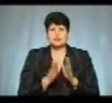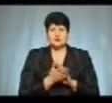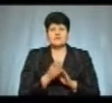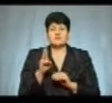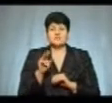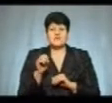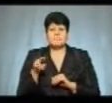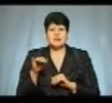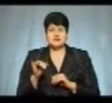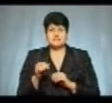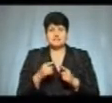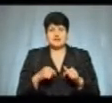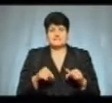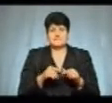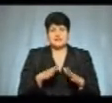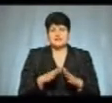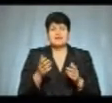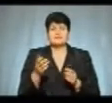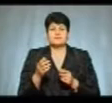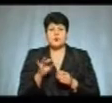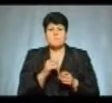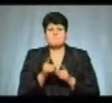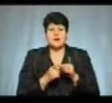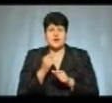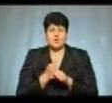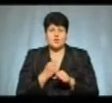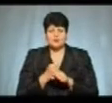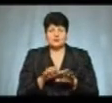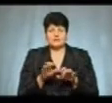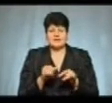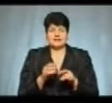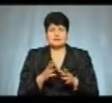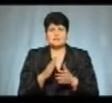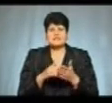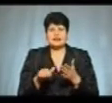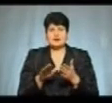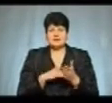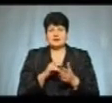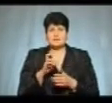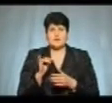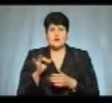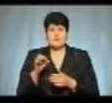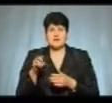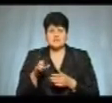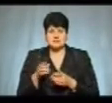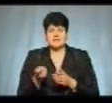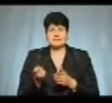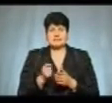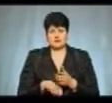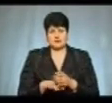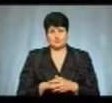філією «Укрветсанзаводу» про переробку тваринних залишків. Після ліквідації «Біобластер» закриють, повідомив Василь